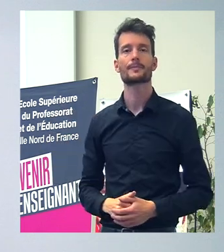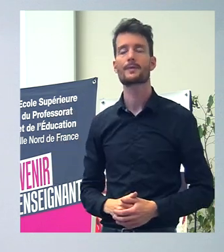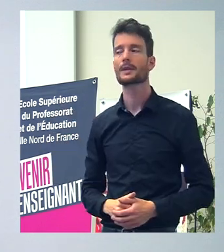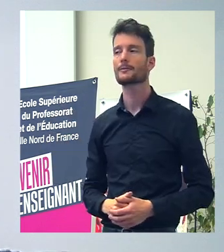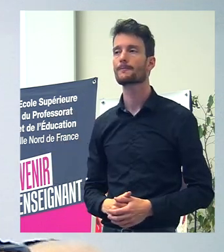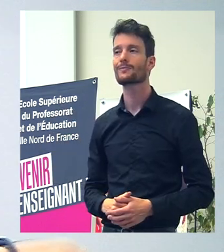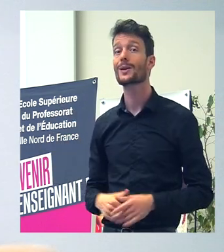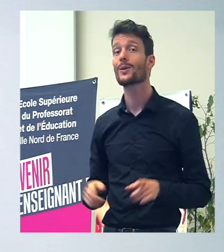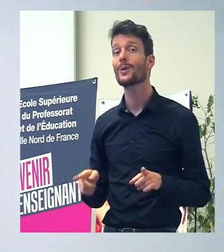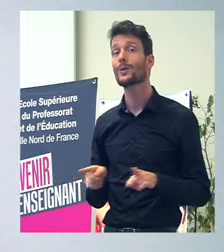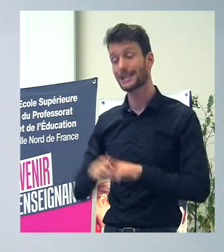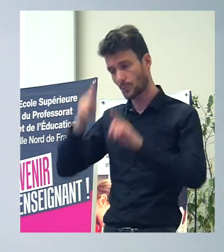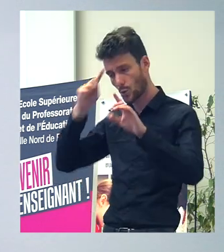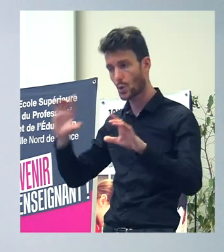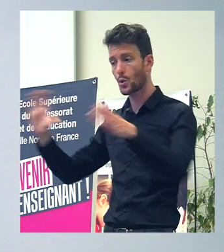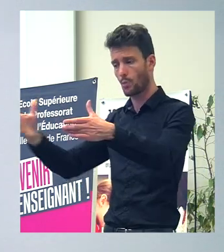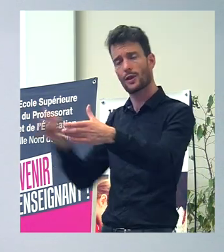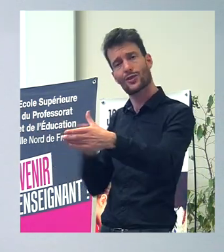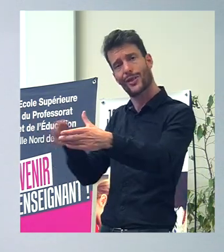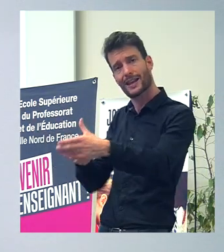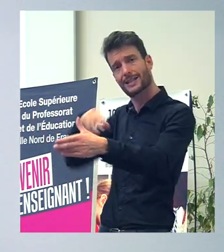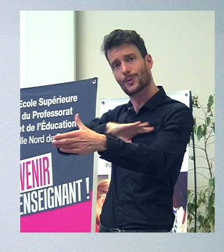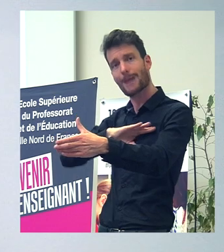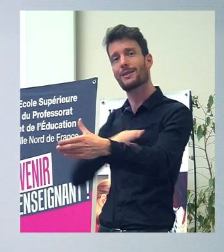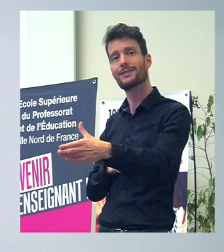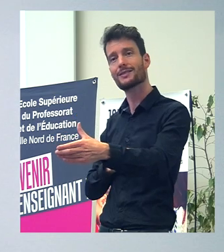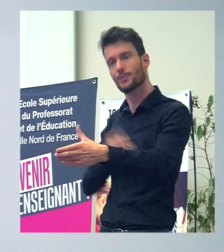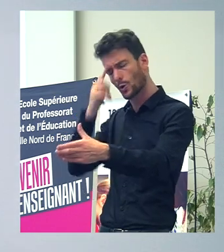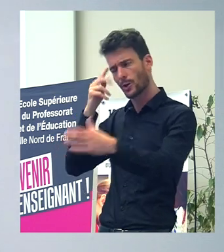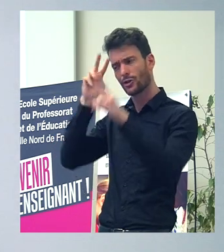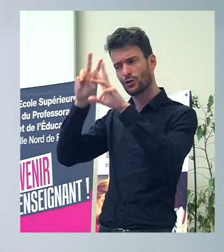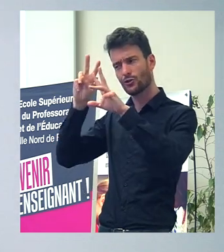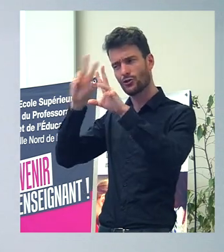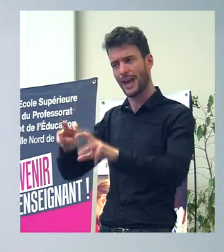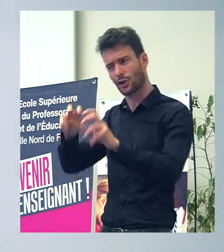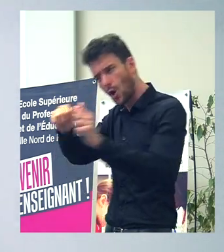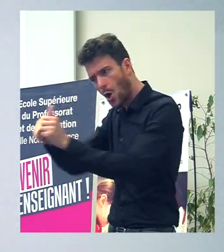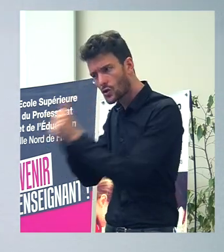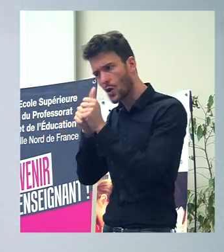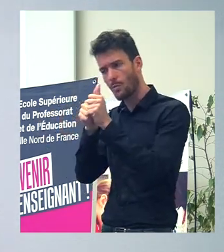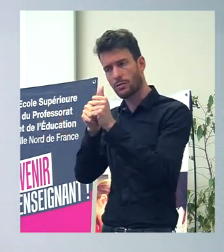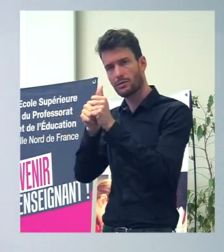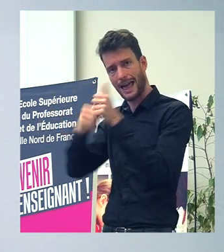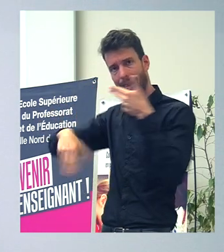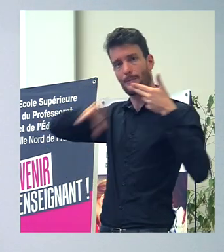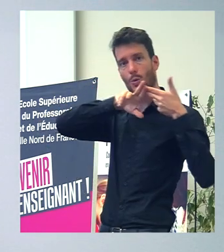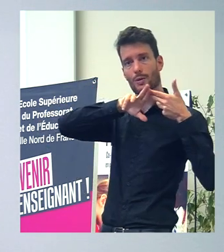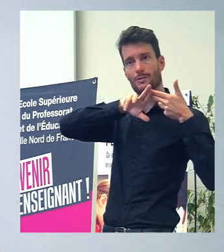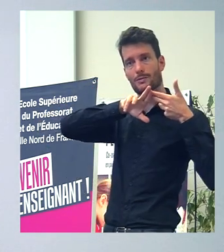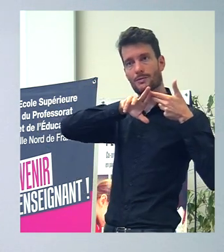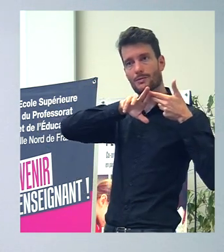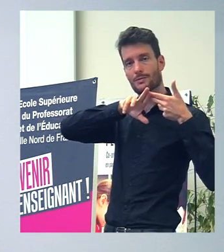pour responsabiliser le groupe dans la recherche coopérative de la réponse à la question du